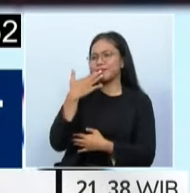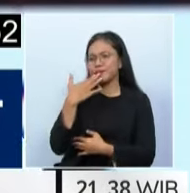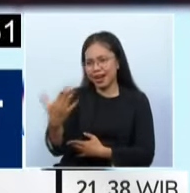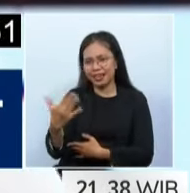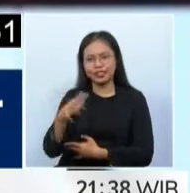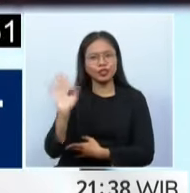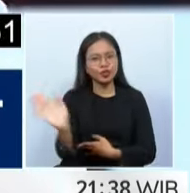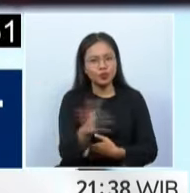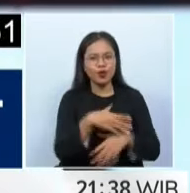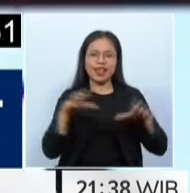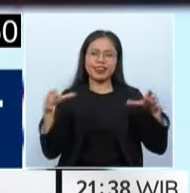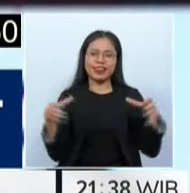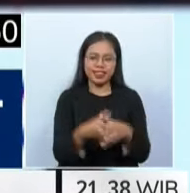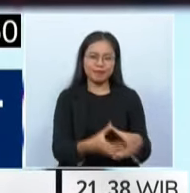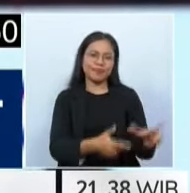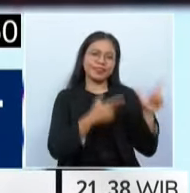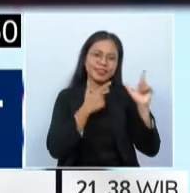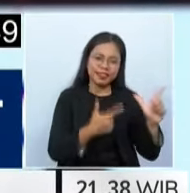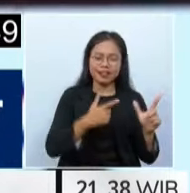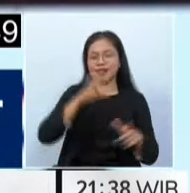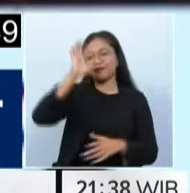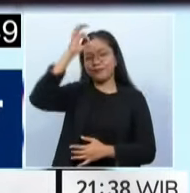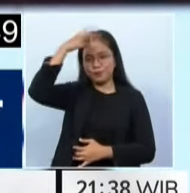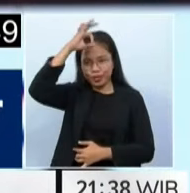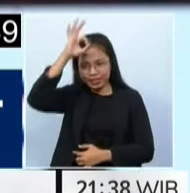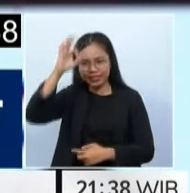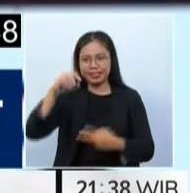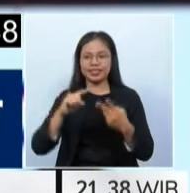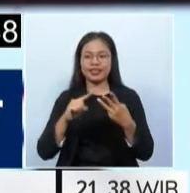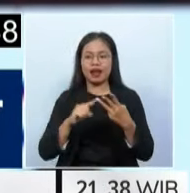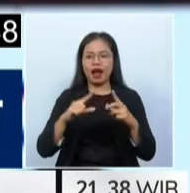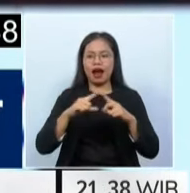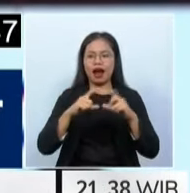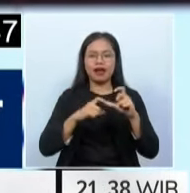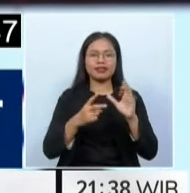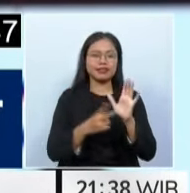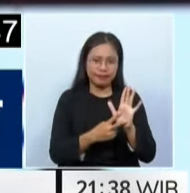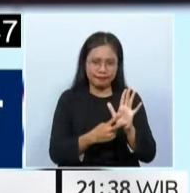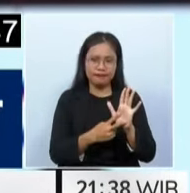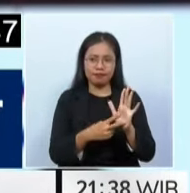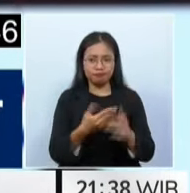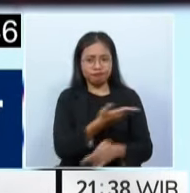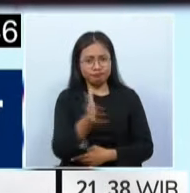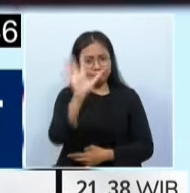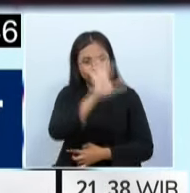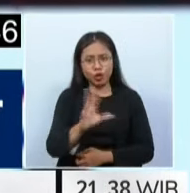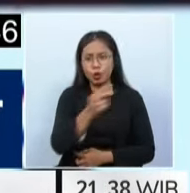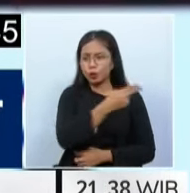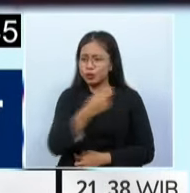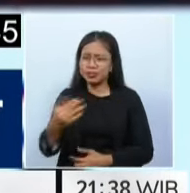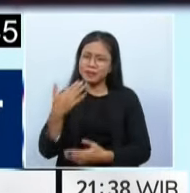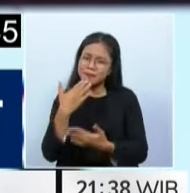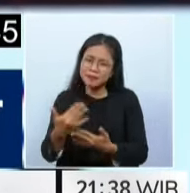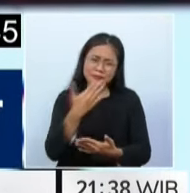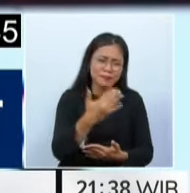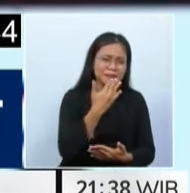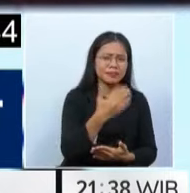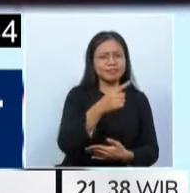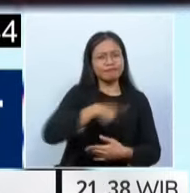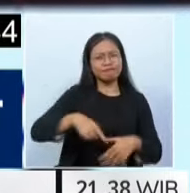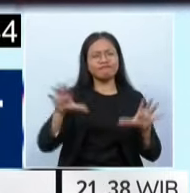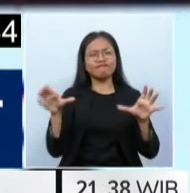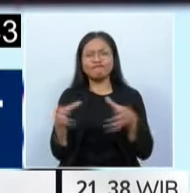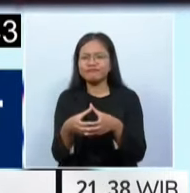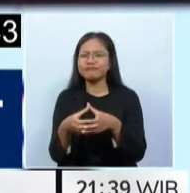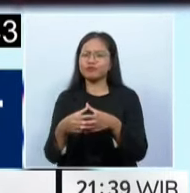dan Pol dan ASN dieluruh Indonesia yang telah bekerja keras untuk menjaga kita